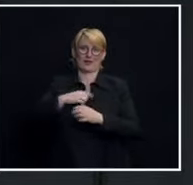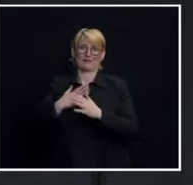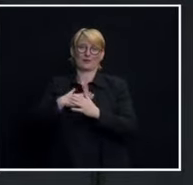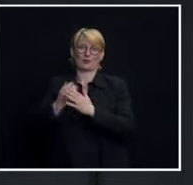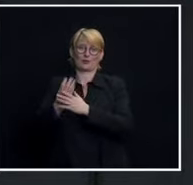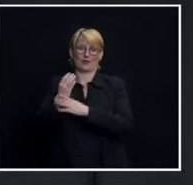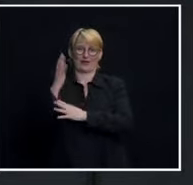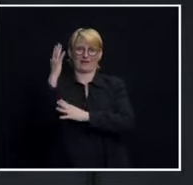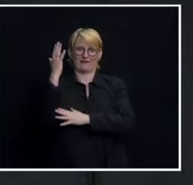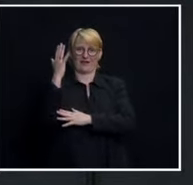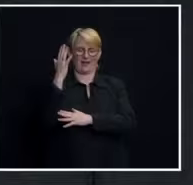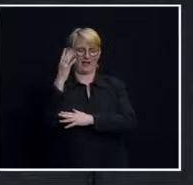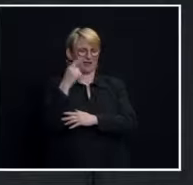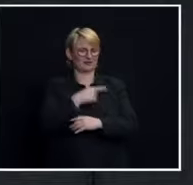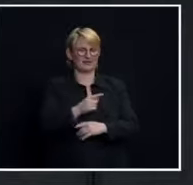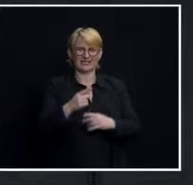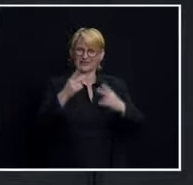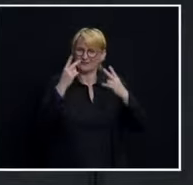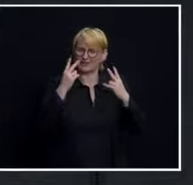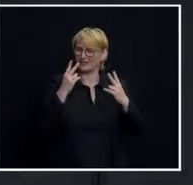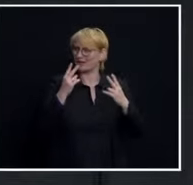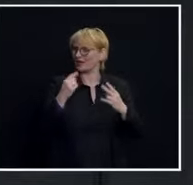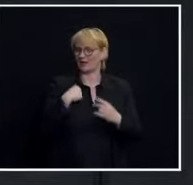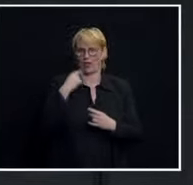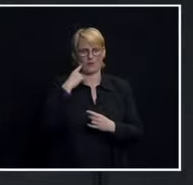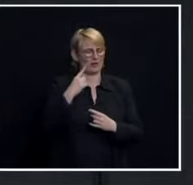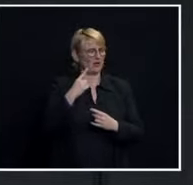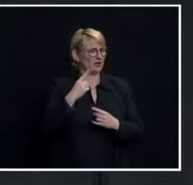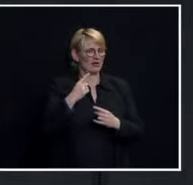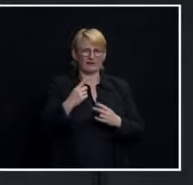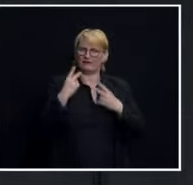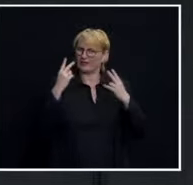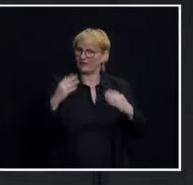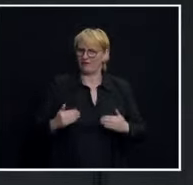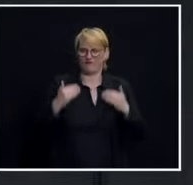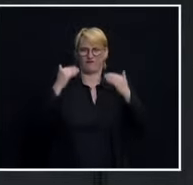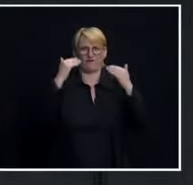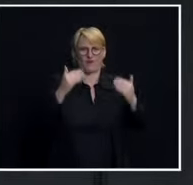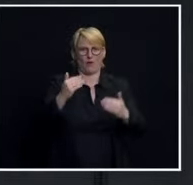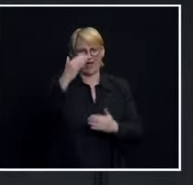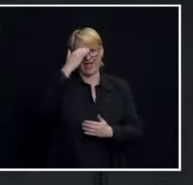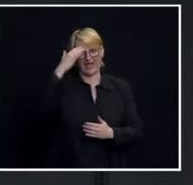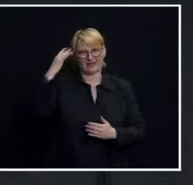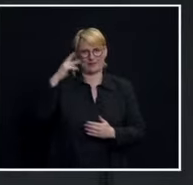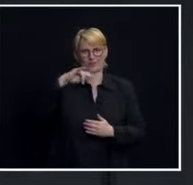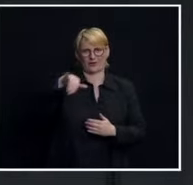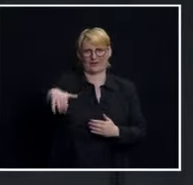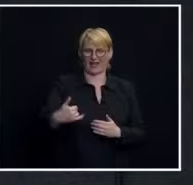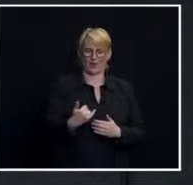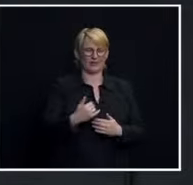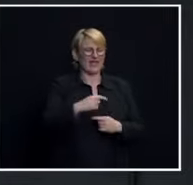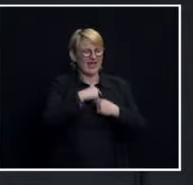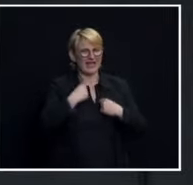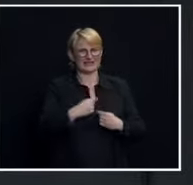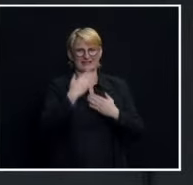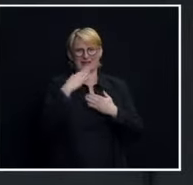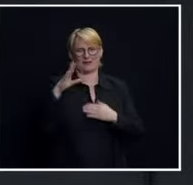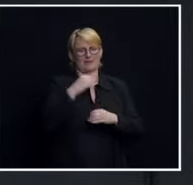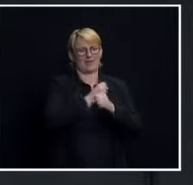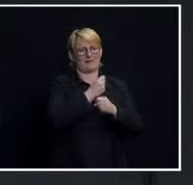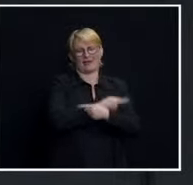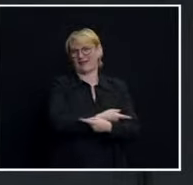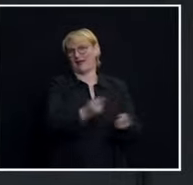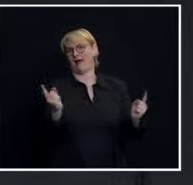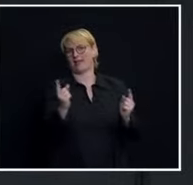würde sagen so wichtig wie schon lange nicht mehr Erinnerungsprojekt auf den Weg gebracht hat. Herzlichen Dank auch an alle Ihre Mitarbeiterinnen und Mitarbeiter, die mitgeholfen